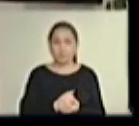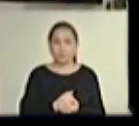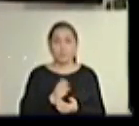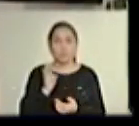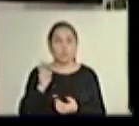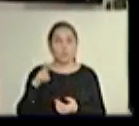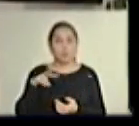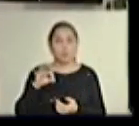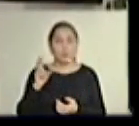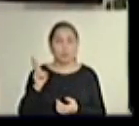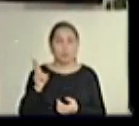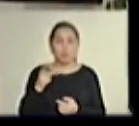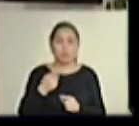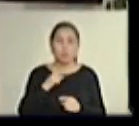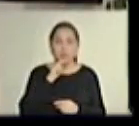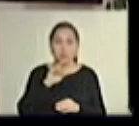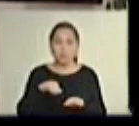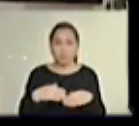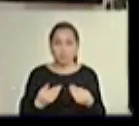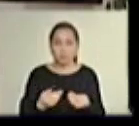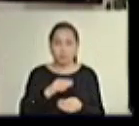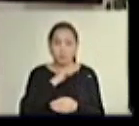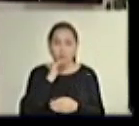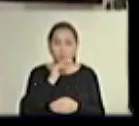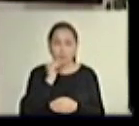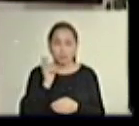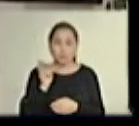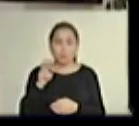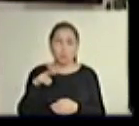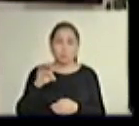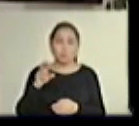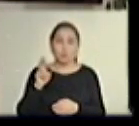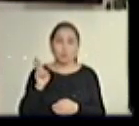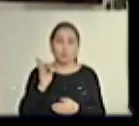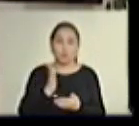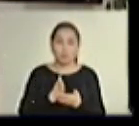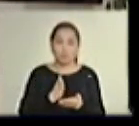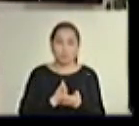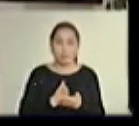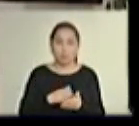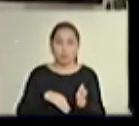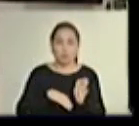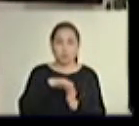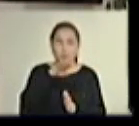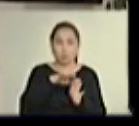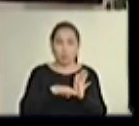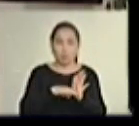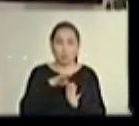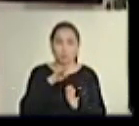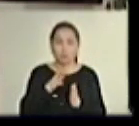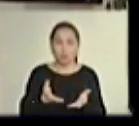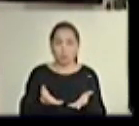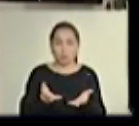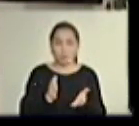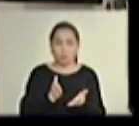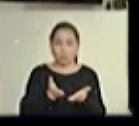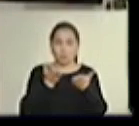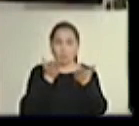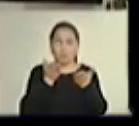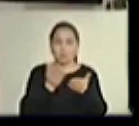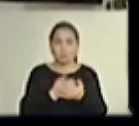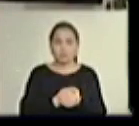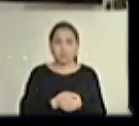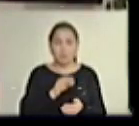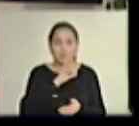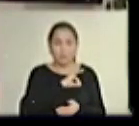Bloklar, e'tibor bering, bir nechta bloklar o'rnatilgan va yuqoriga yuklarni ko'tarishda undan